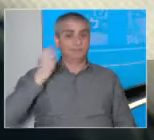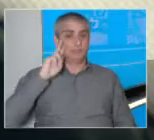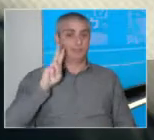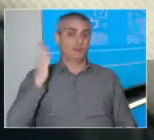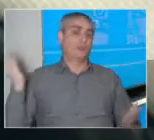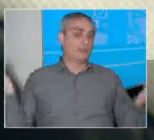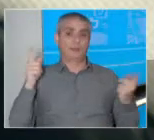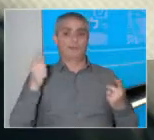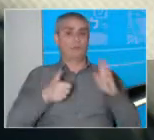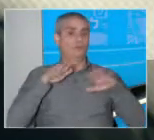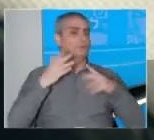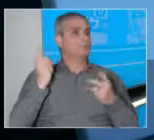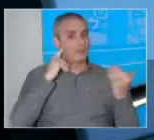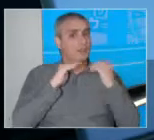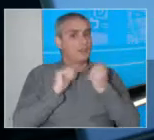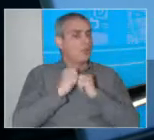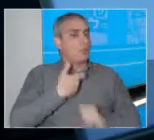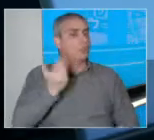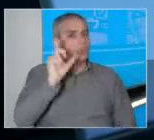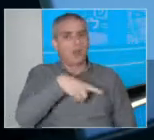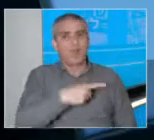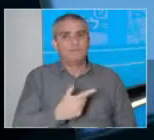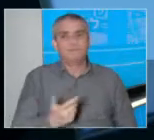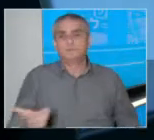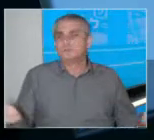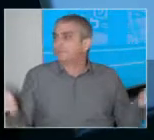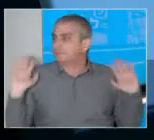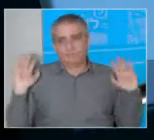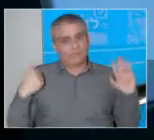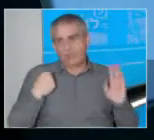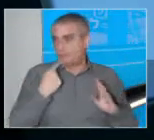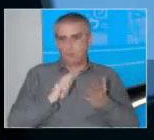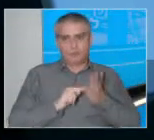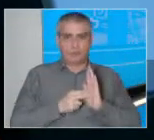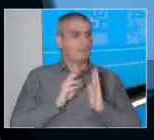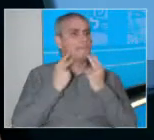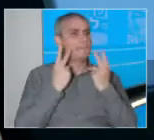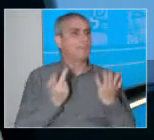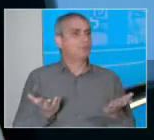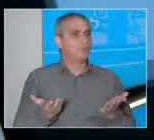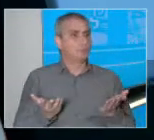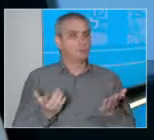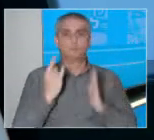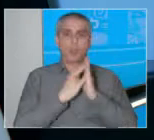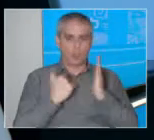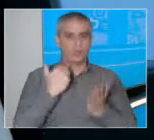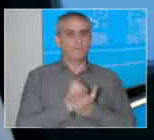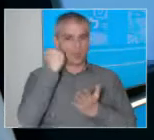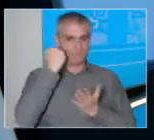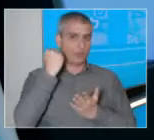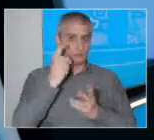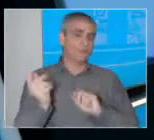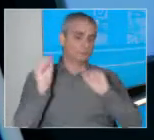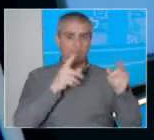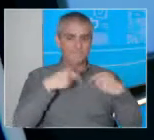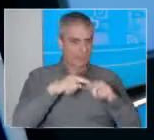הוא ראש הממשלה. בתיאום איתו שהיא לא סופרת אותו. רגע, אז מה המשמעות? אני לא פרשן פוליטי. אז מה המשמעות? החוק היום יעבור, יעבור